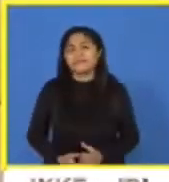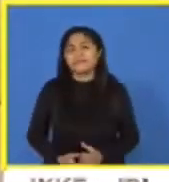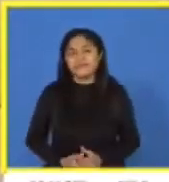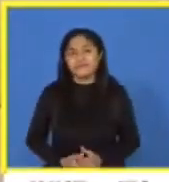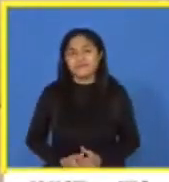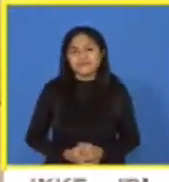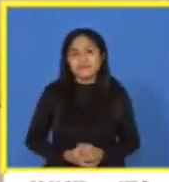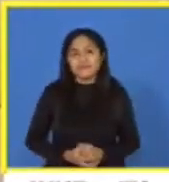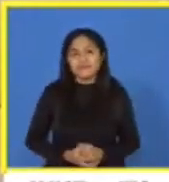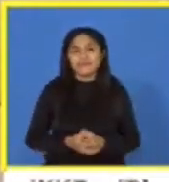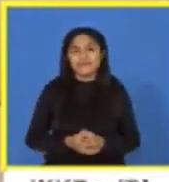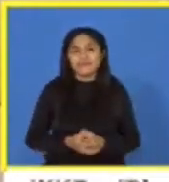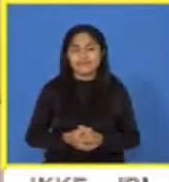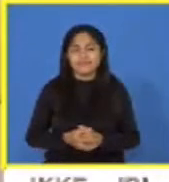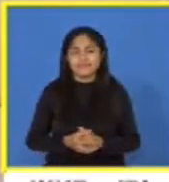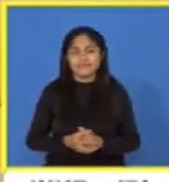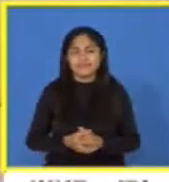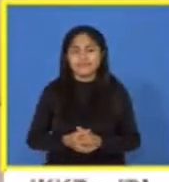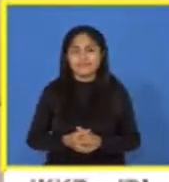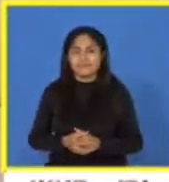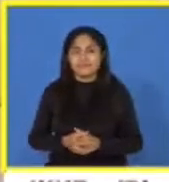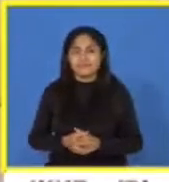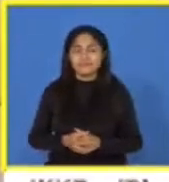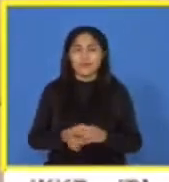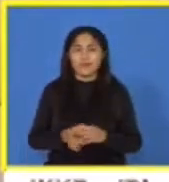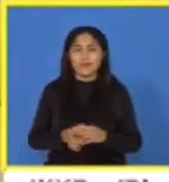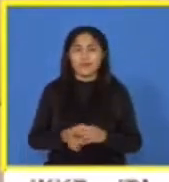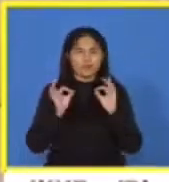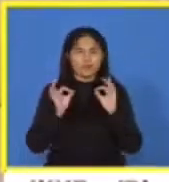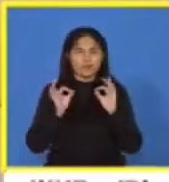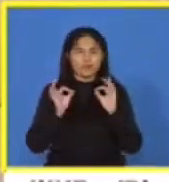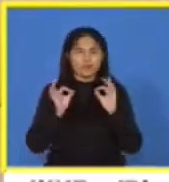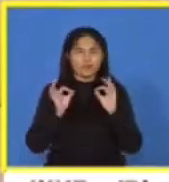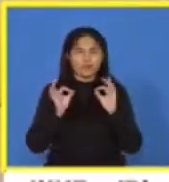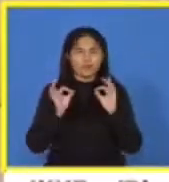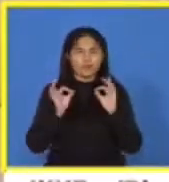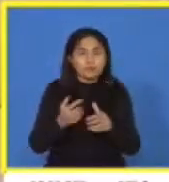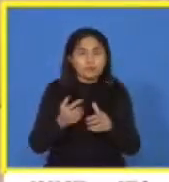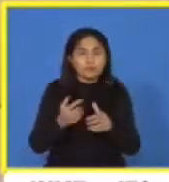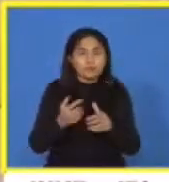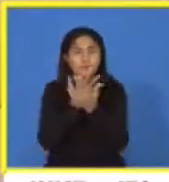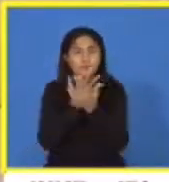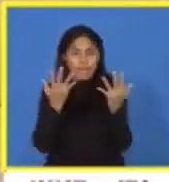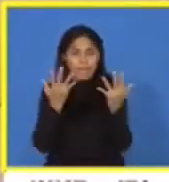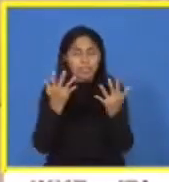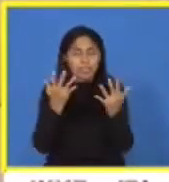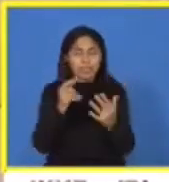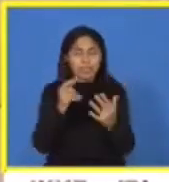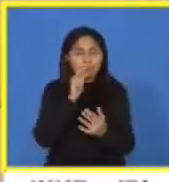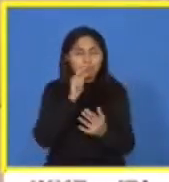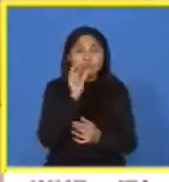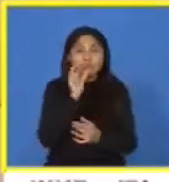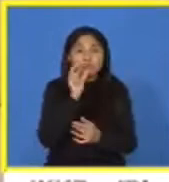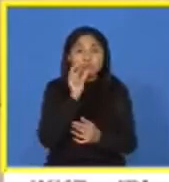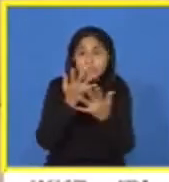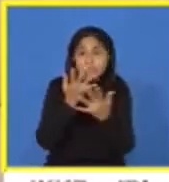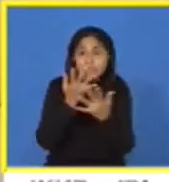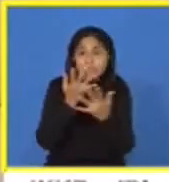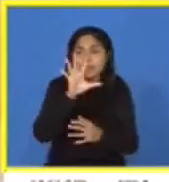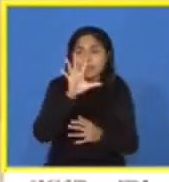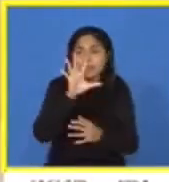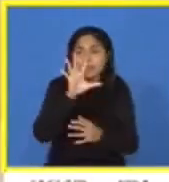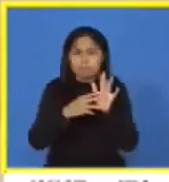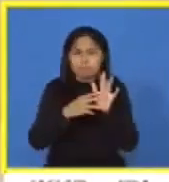diharapkan memperketat 3T. T. Sementara masyarakat 5M. M. Tentunya belum banyak masyarakat